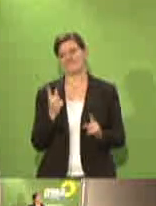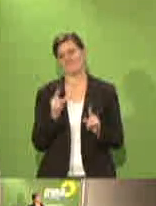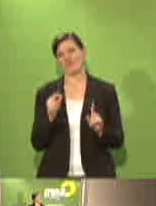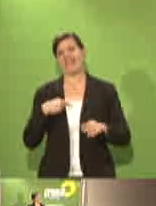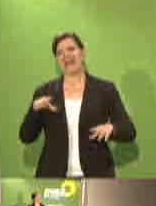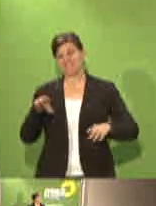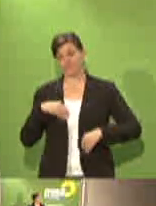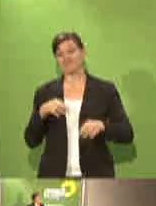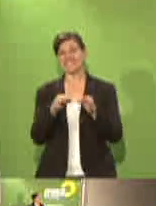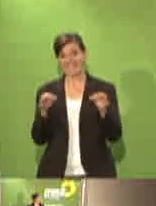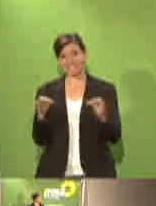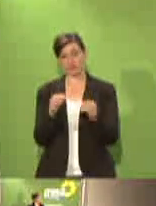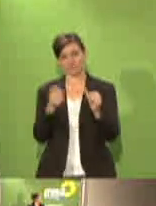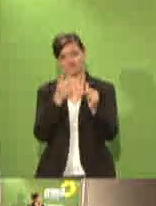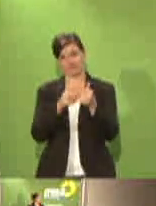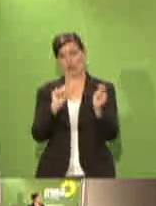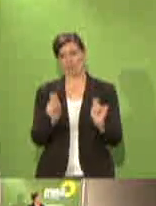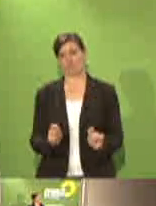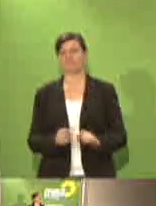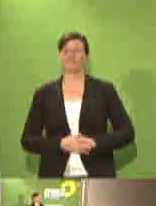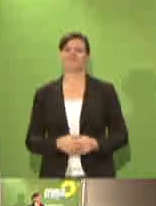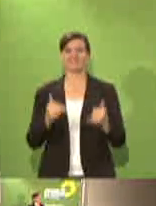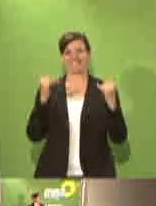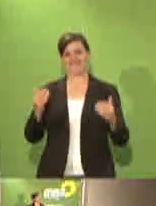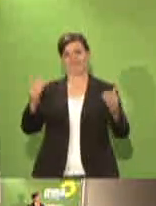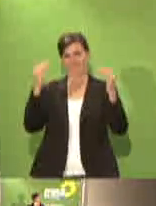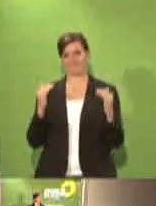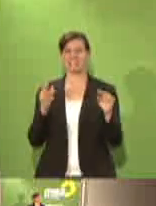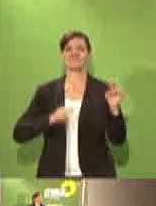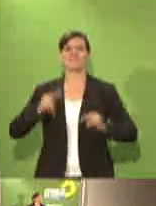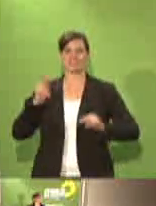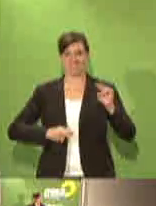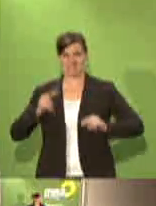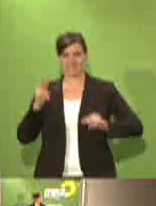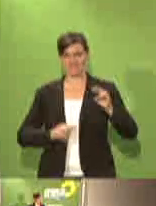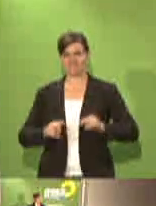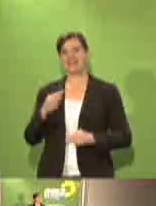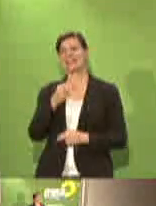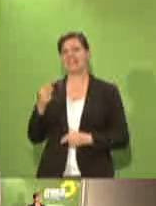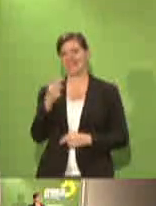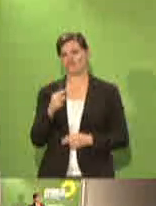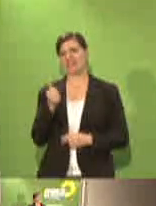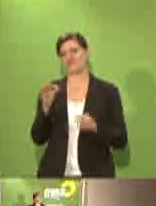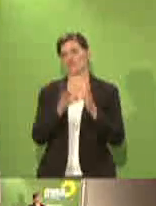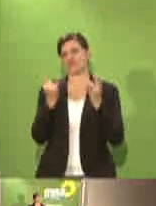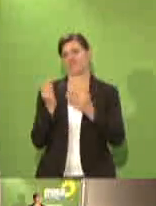Satzung an dem Punkt geändert ist. Wir kommen jetzt zum Tagesordnungspunkt Verschiedenes und da stellt euch Gertrud den ersten Punkt